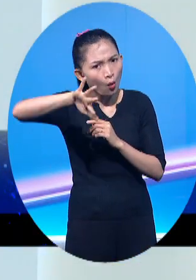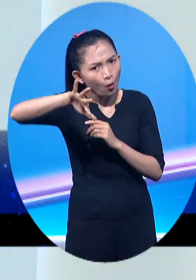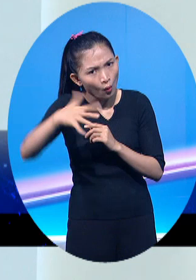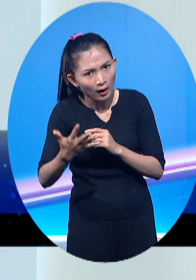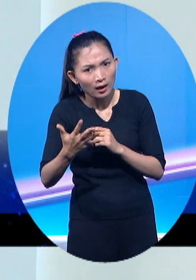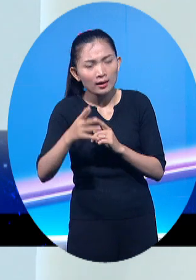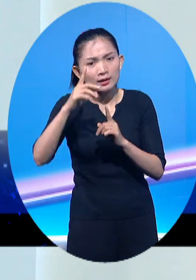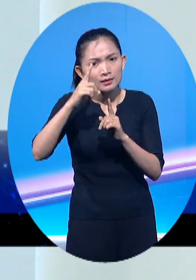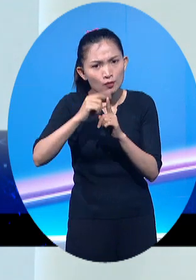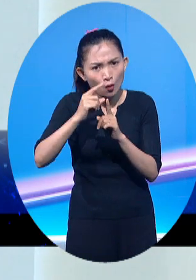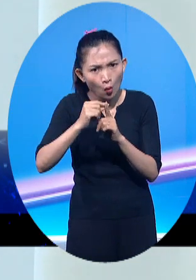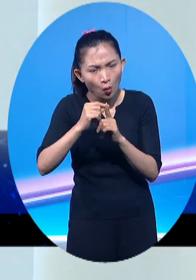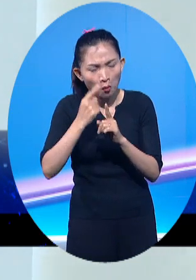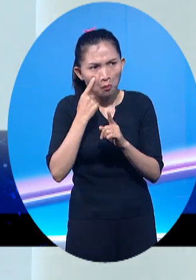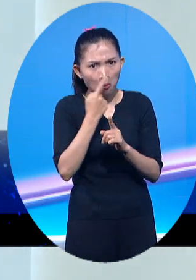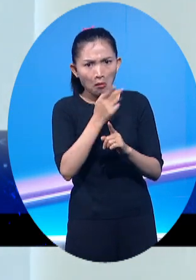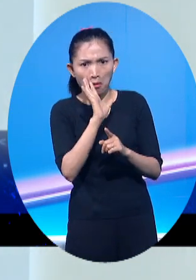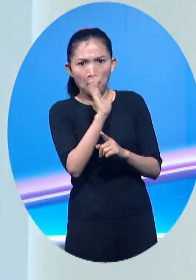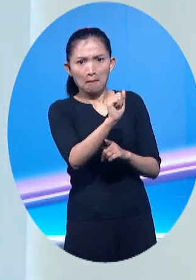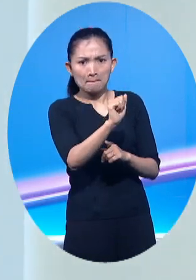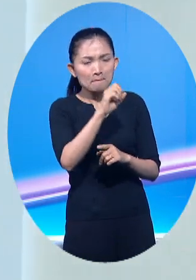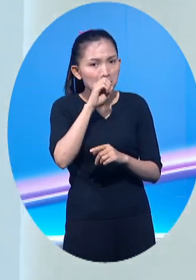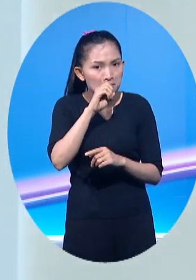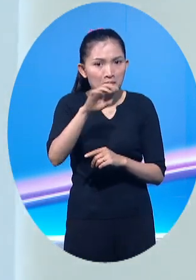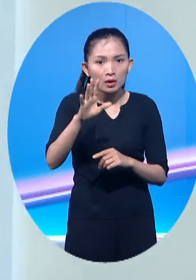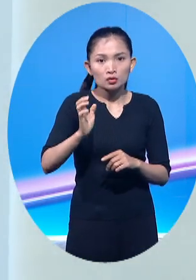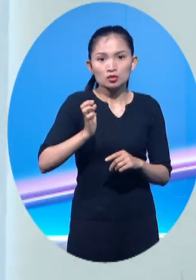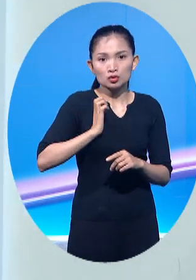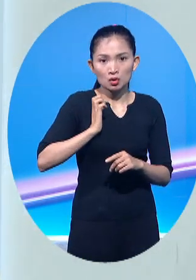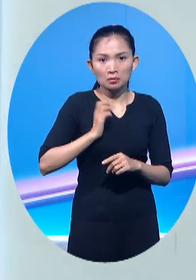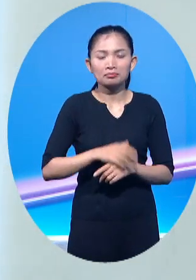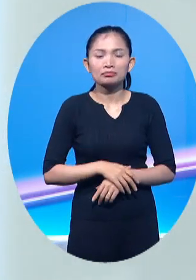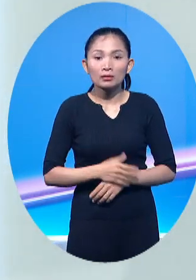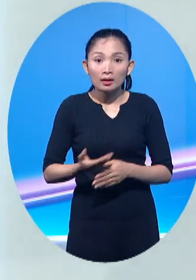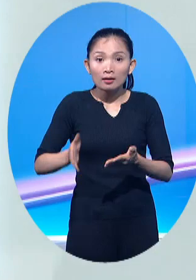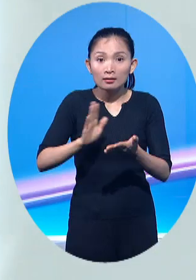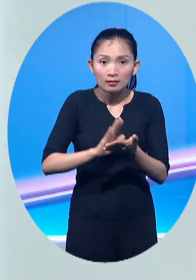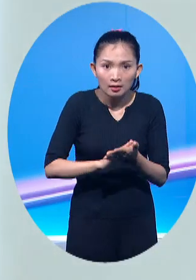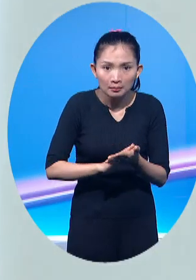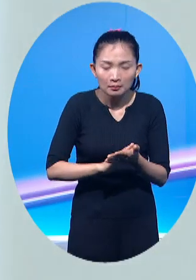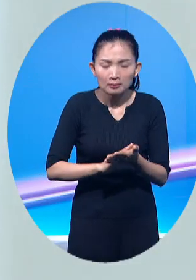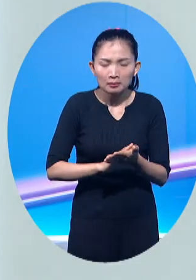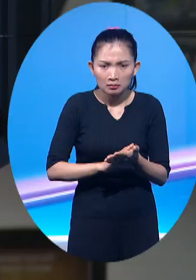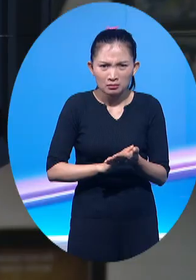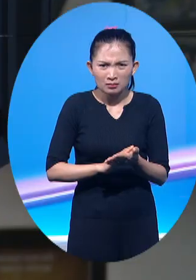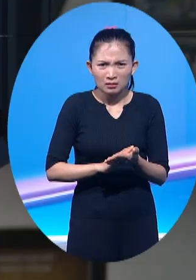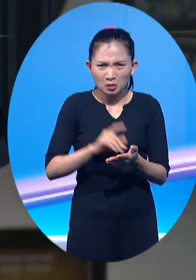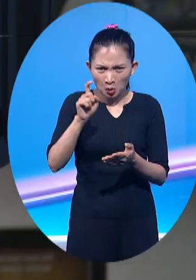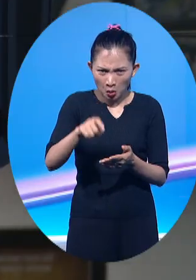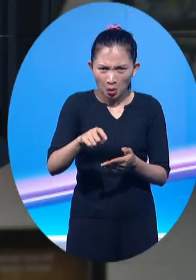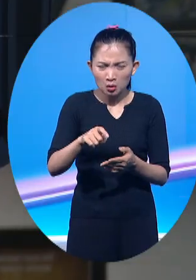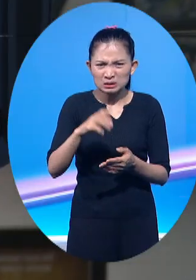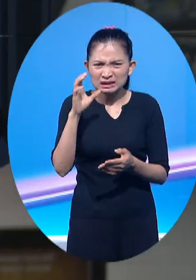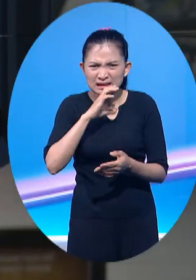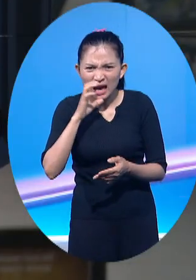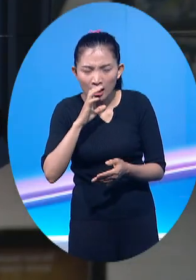cách sớm nhất và chính xác nhất, loại bỏ hoàn toàn nỗi ưu phiền về báo động giả. Độ tin cậy của thiết bị đã được chứng minh kiểm nghiệm tại